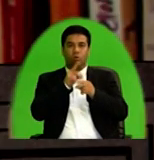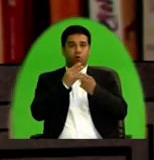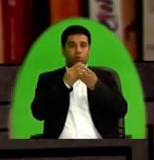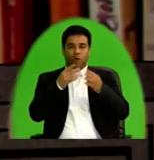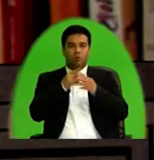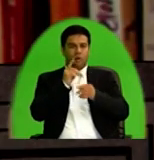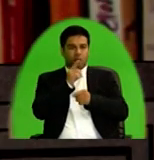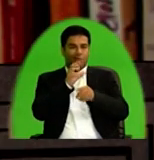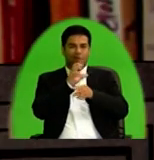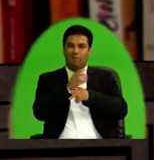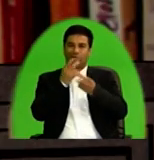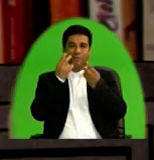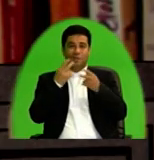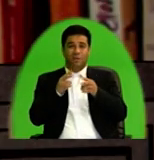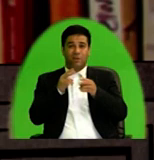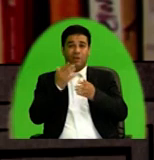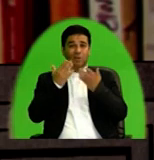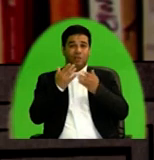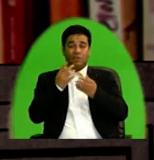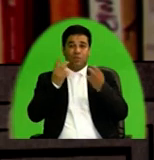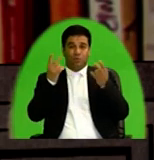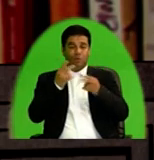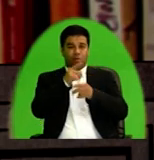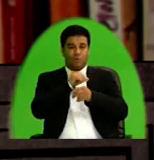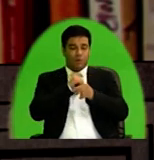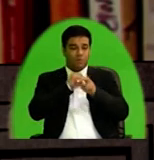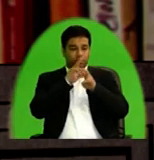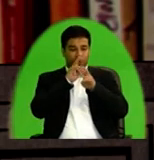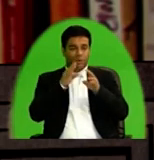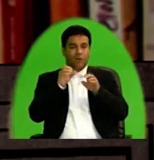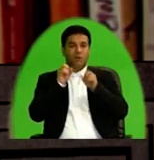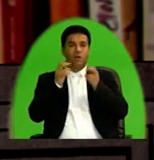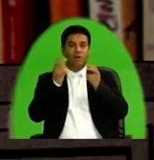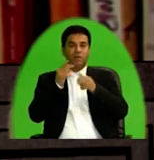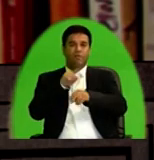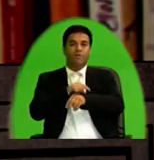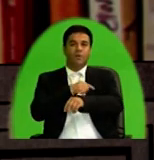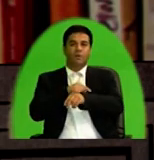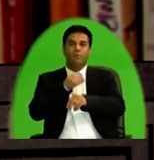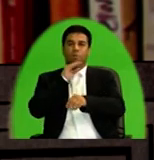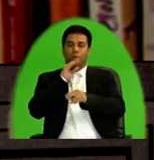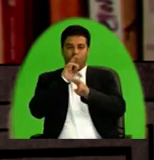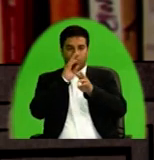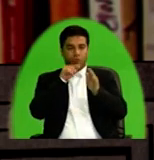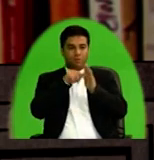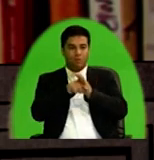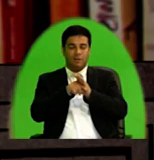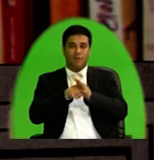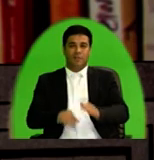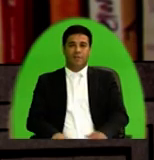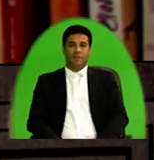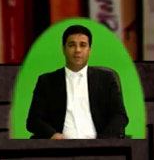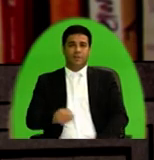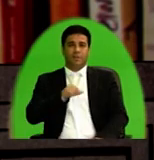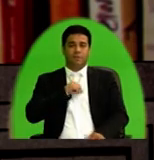не получается. Если необходимо, покажите своего ребенка врачам-специалистам. Одним из